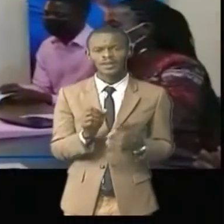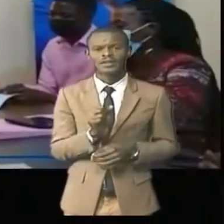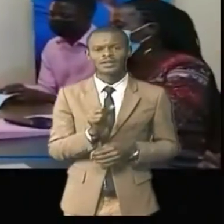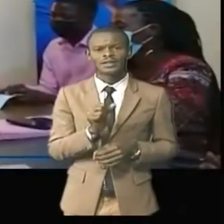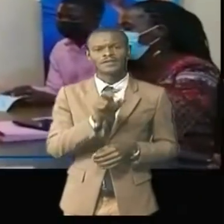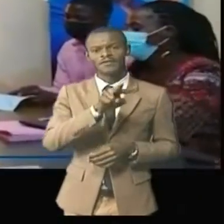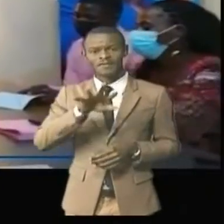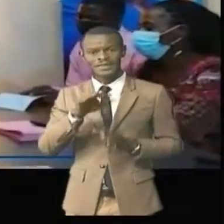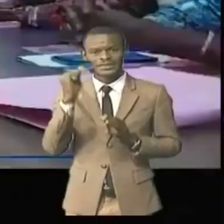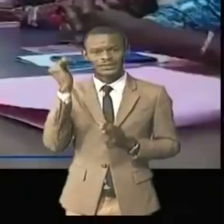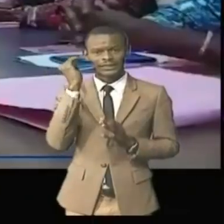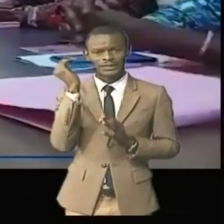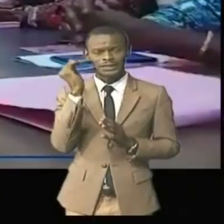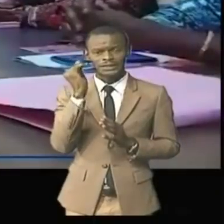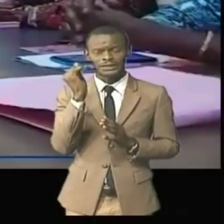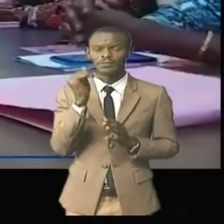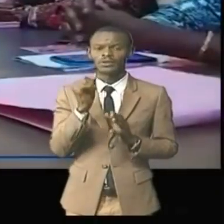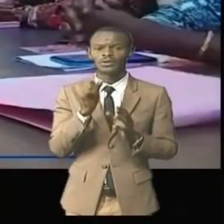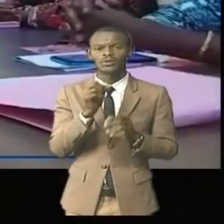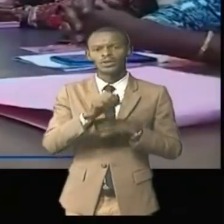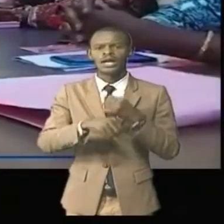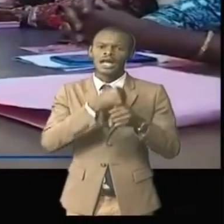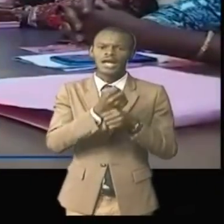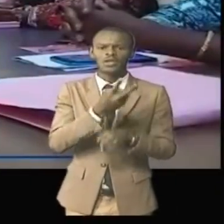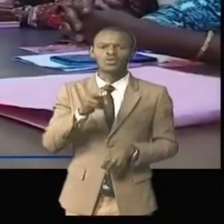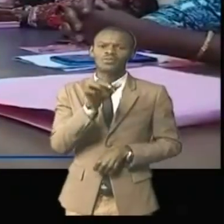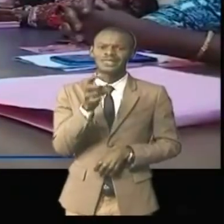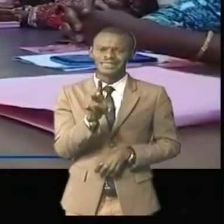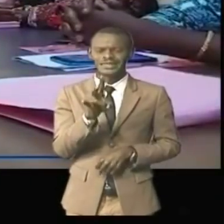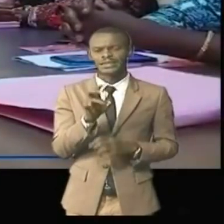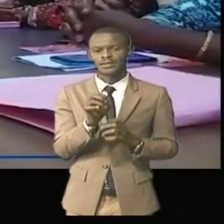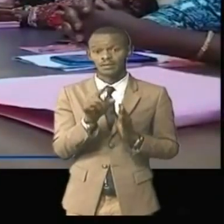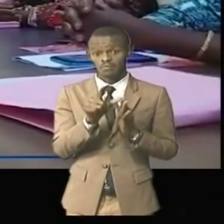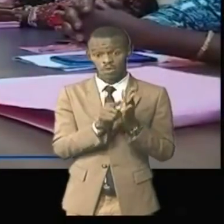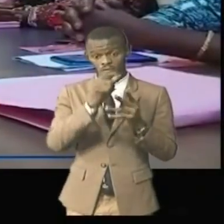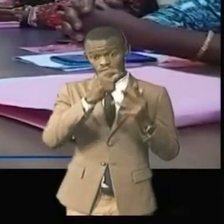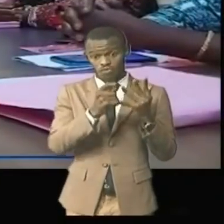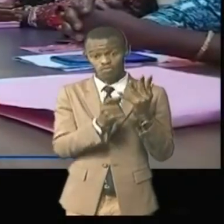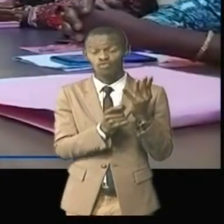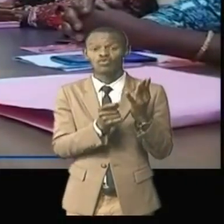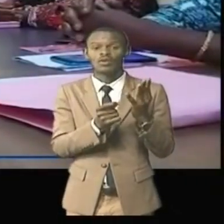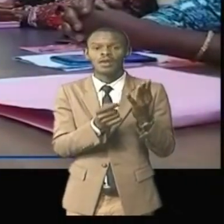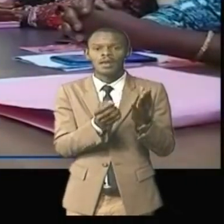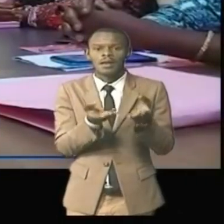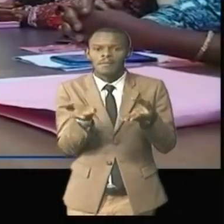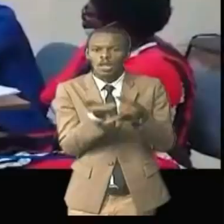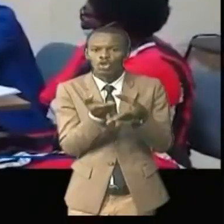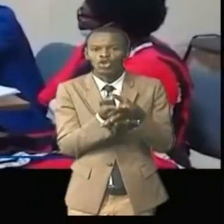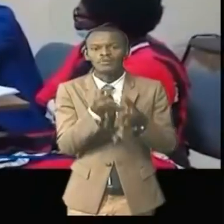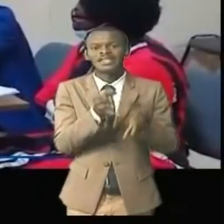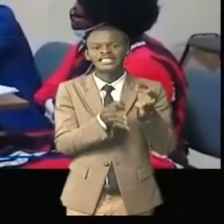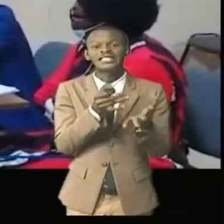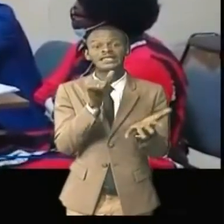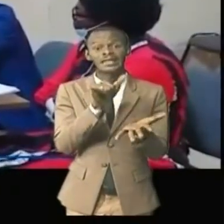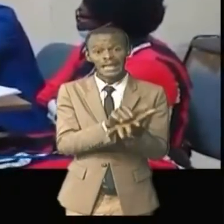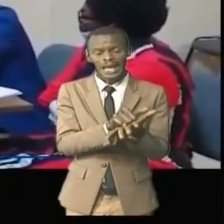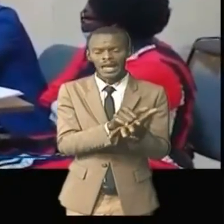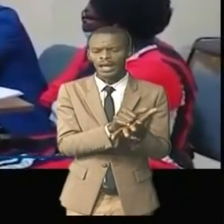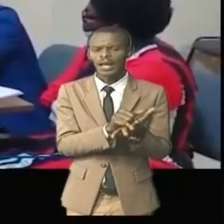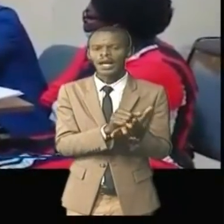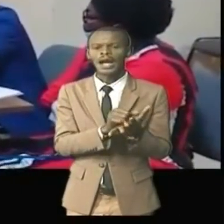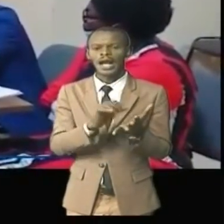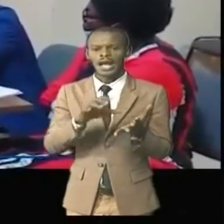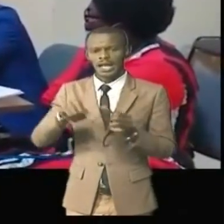pour ne citer que ces quelques instruments juridiques. Ce qui a poussé les CONAFED à mener ses plaidoyers auprès notamment